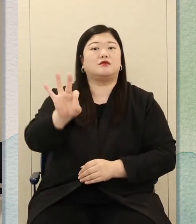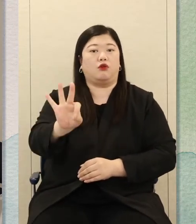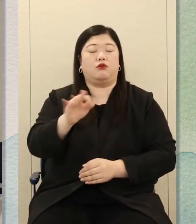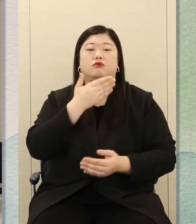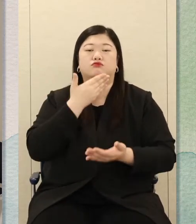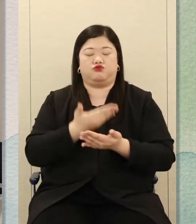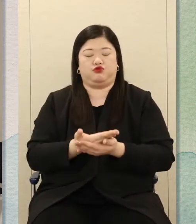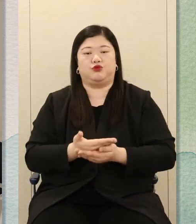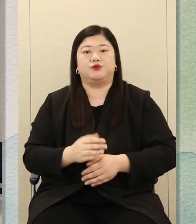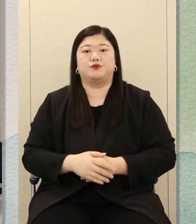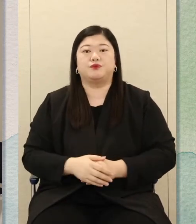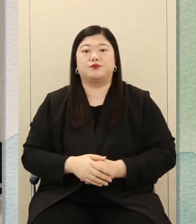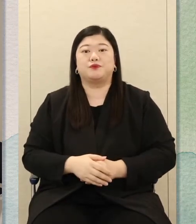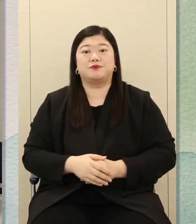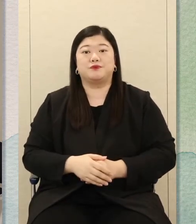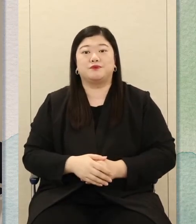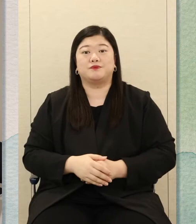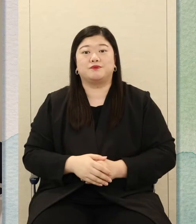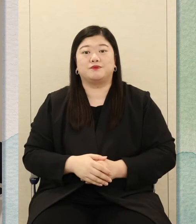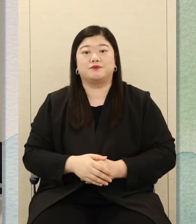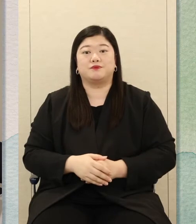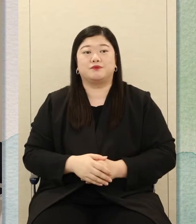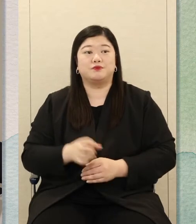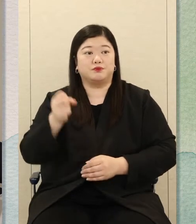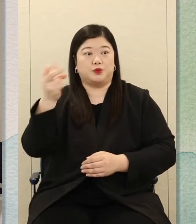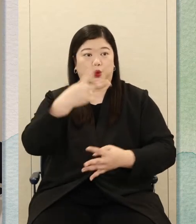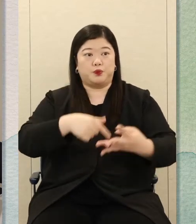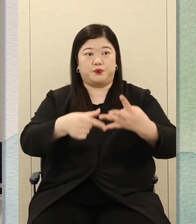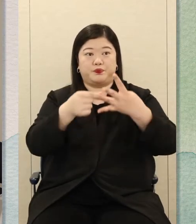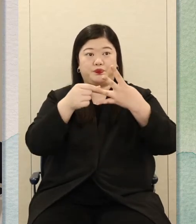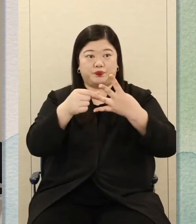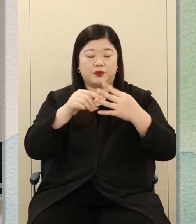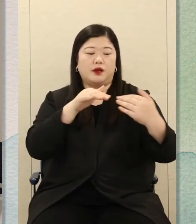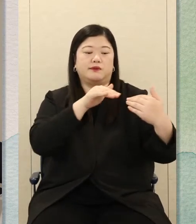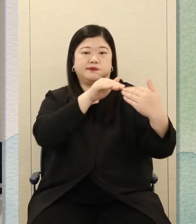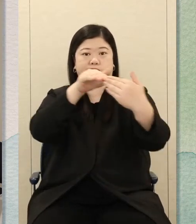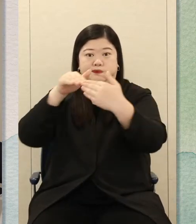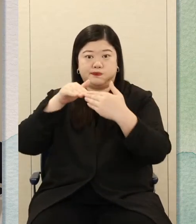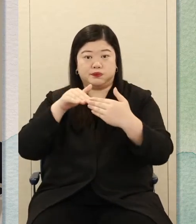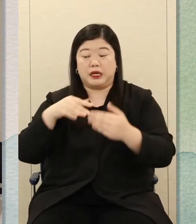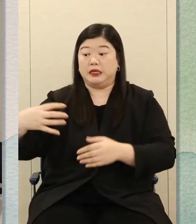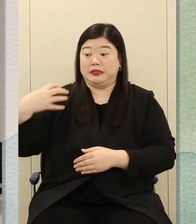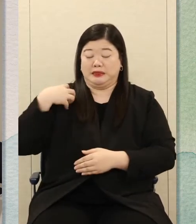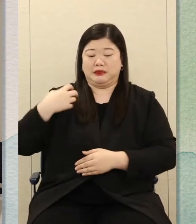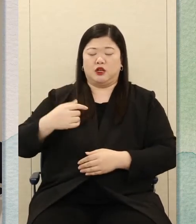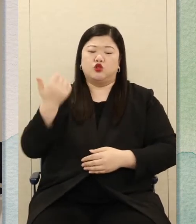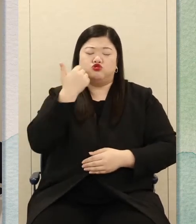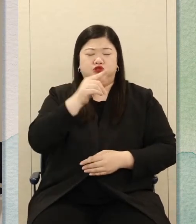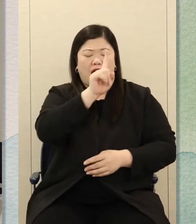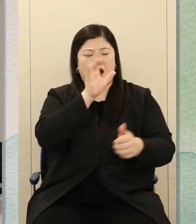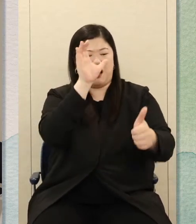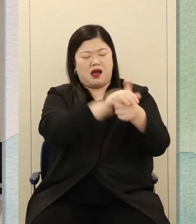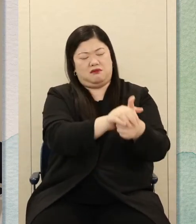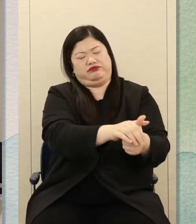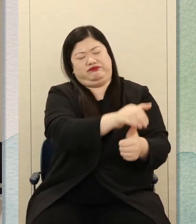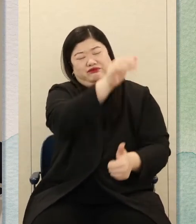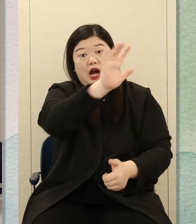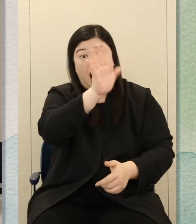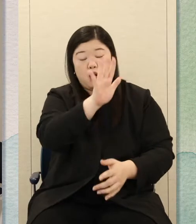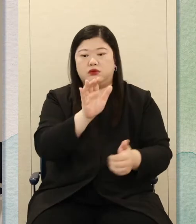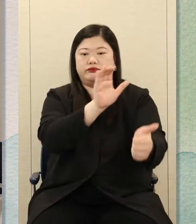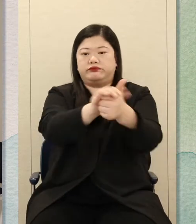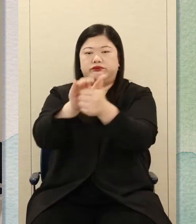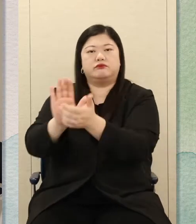가시성을 가져야 되고요. 방금 얘기했지만 의무는 골고루 균등성을 가지게 되어야 되고요. 그다음에 제가